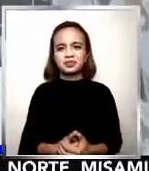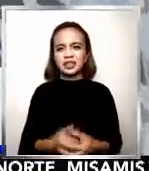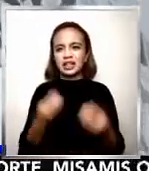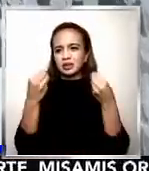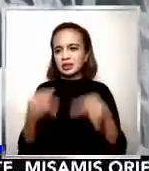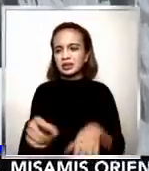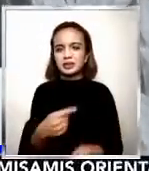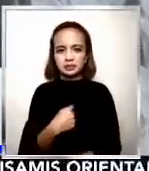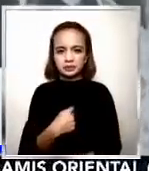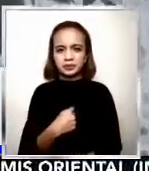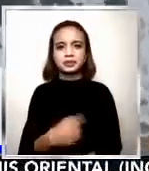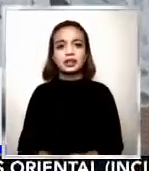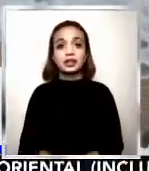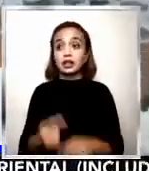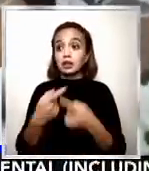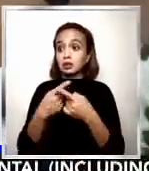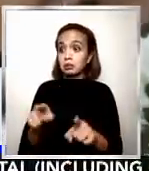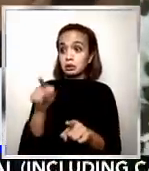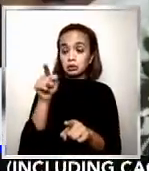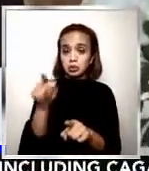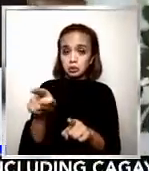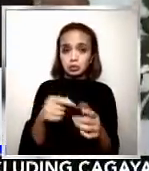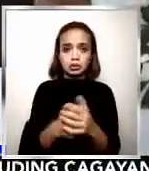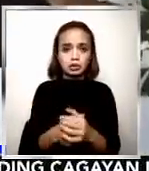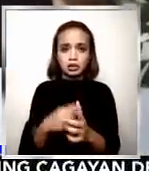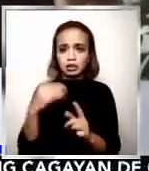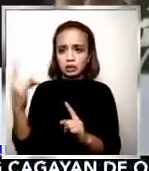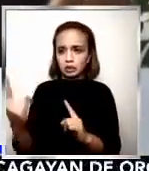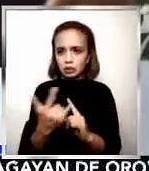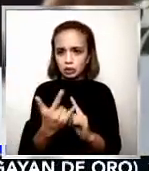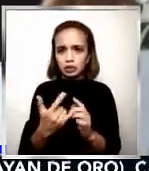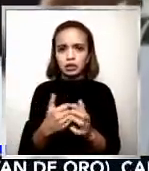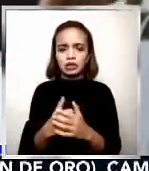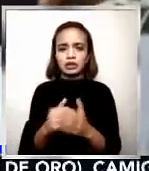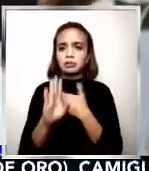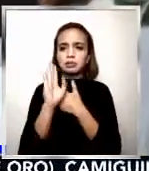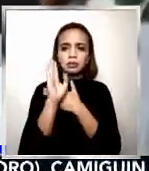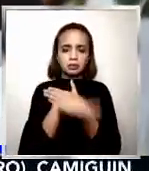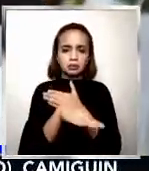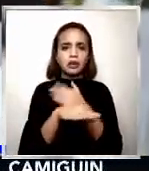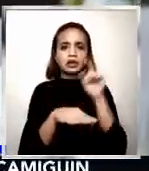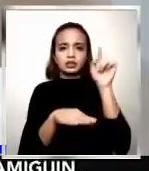But your boundless capacity for love was the road that led me back into his arms.